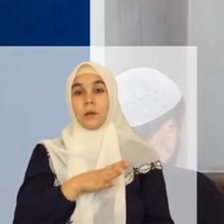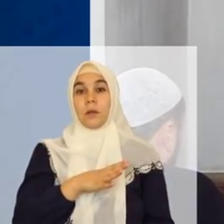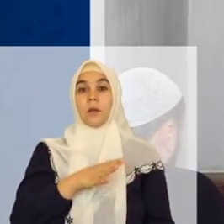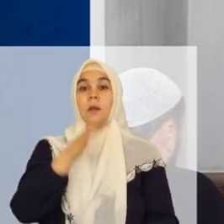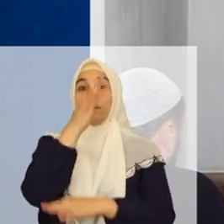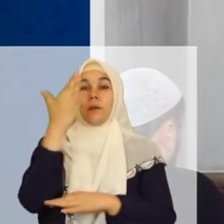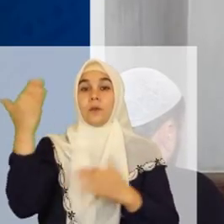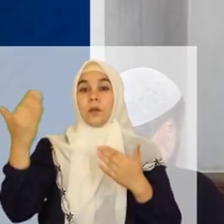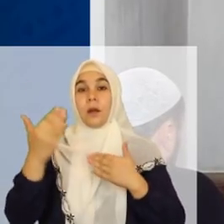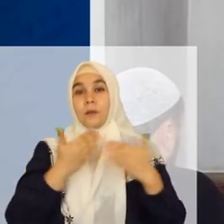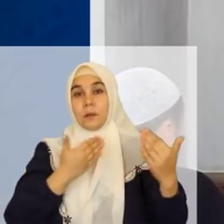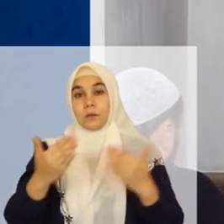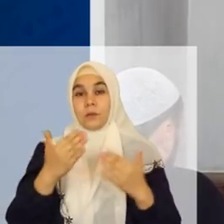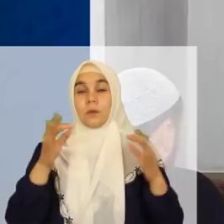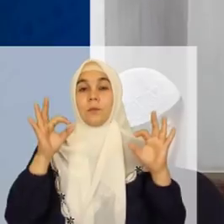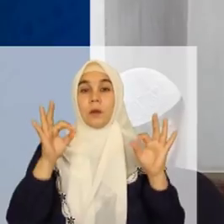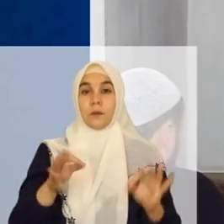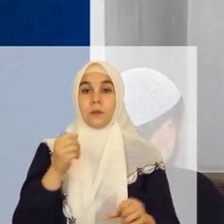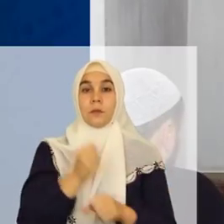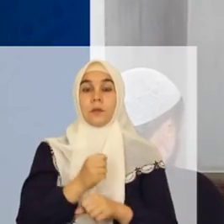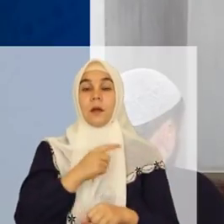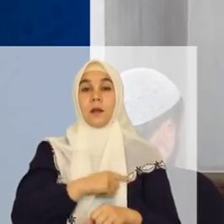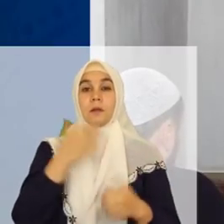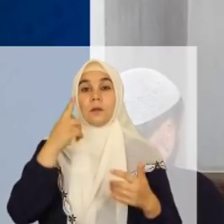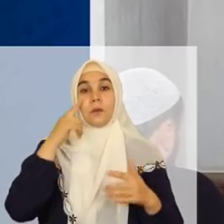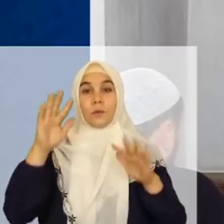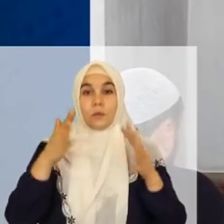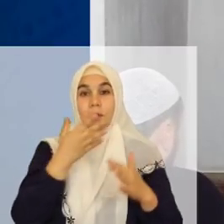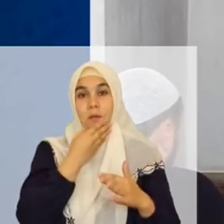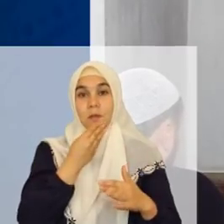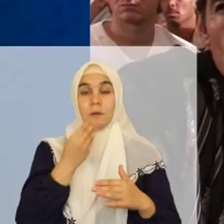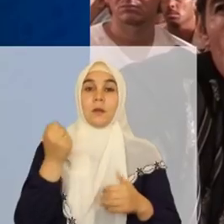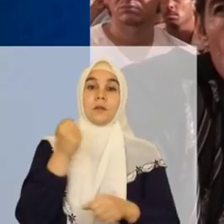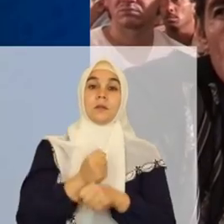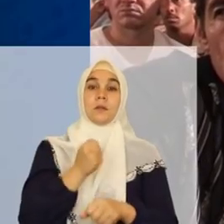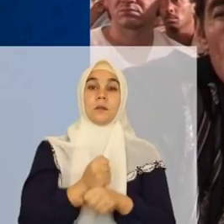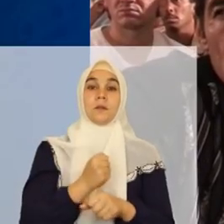nabotot olami bilan bo'lgan muomalasini, axloqini go'zallashtirishdan iborat.